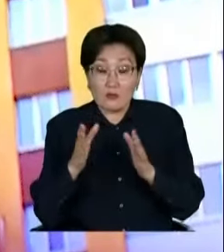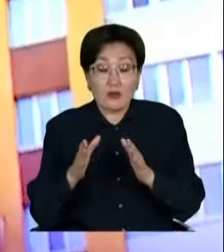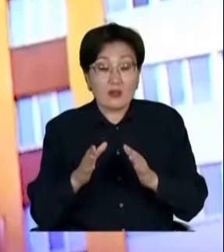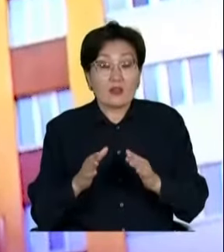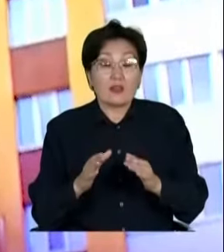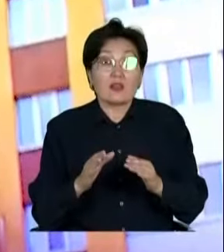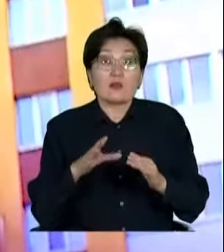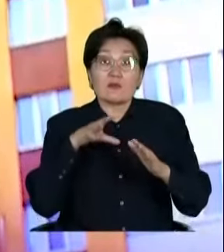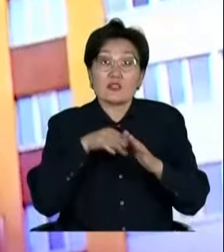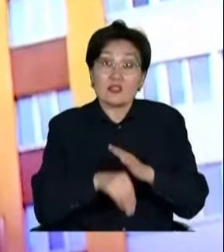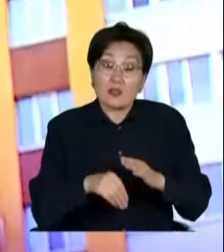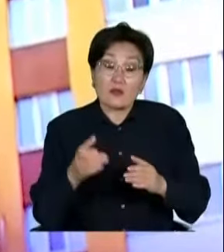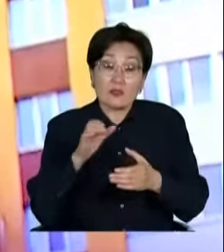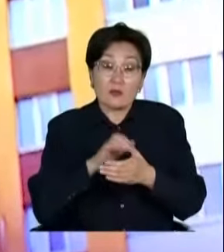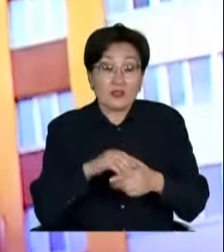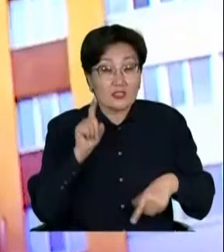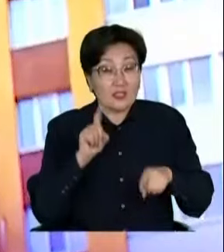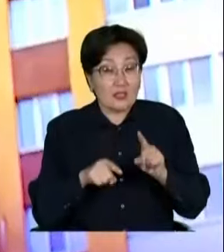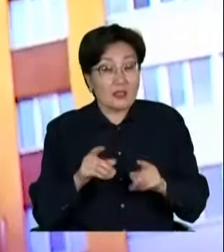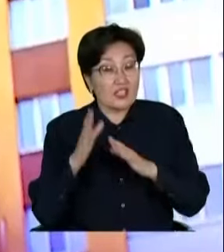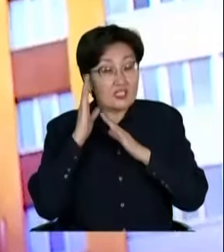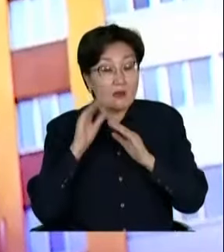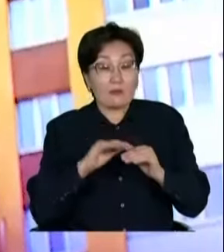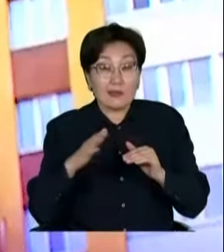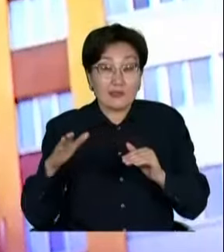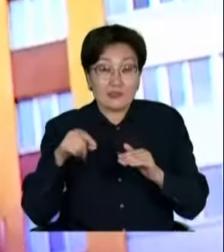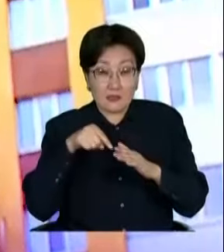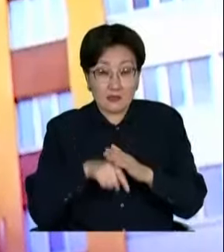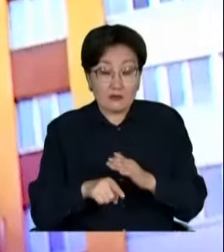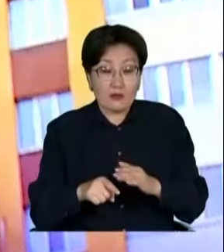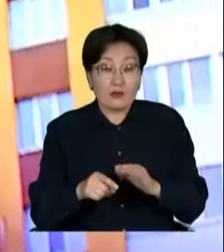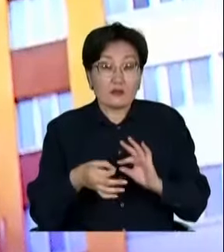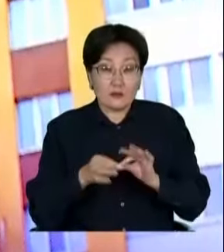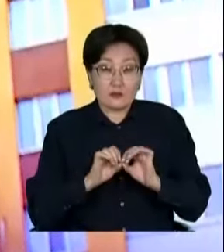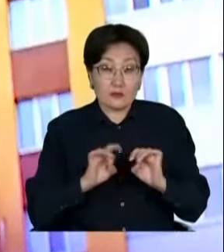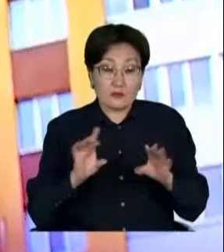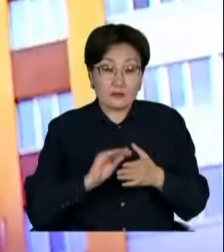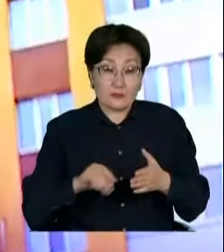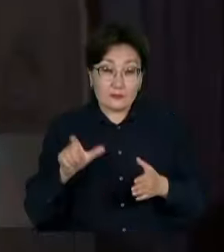знакомым, а порой даже ночевать в подъездах. Нургуль Алина разбиралась в ситуации.